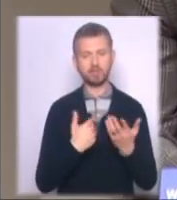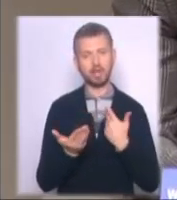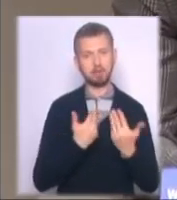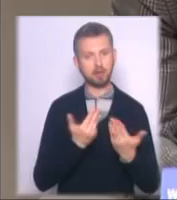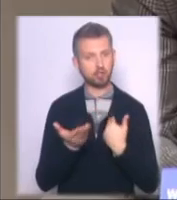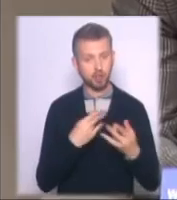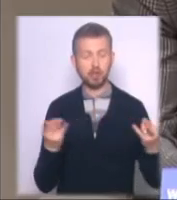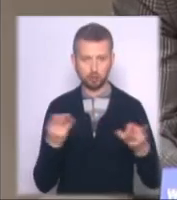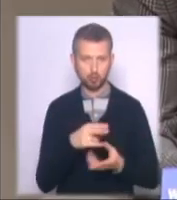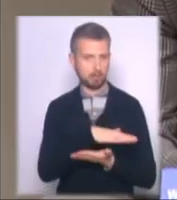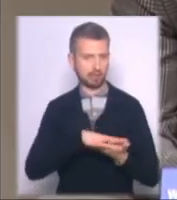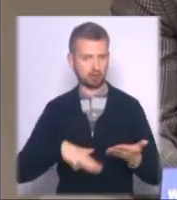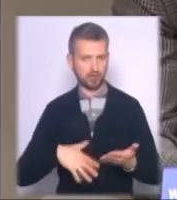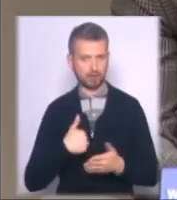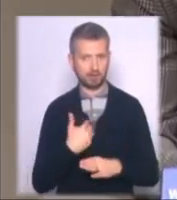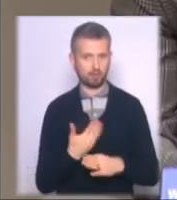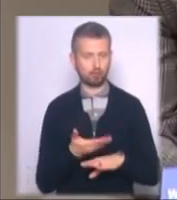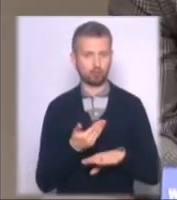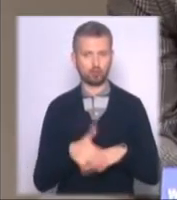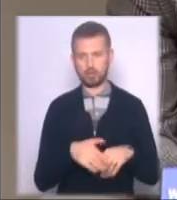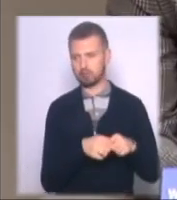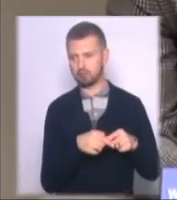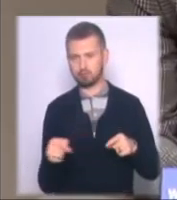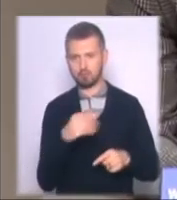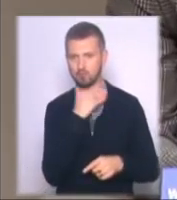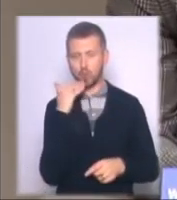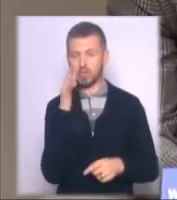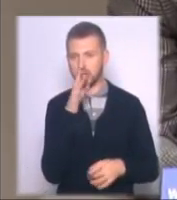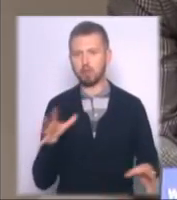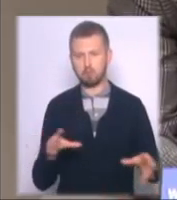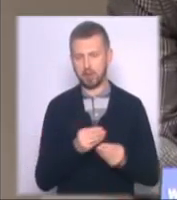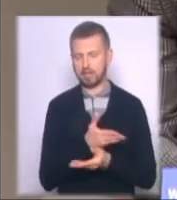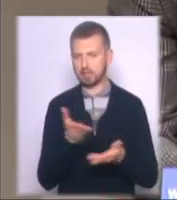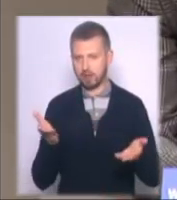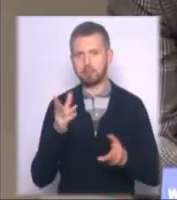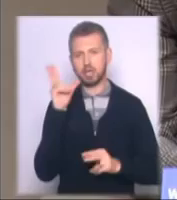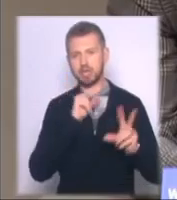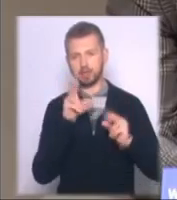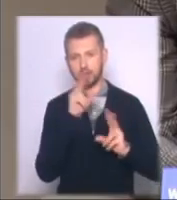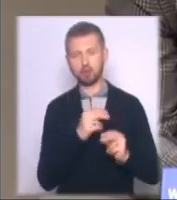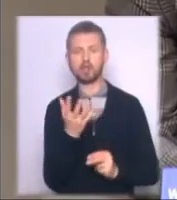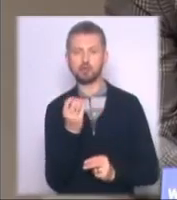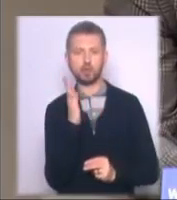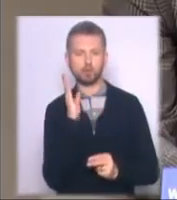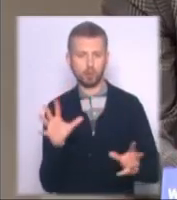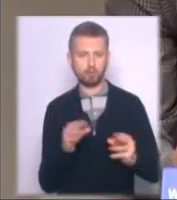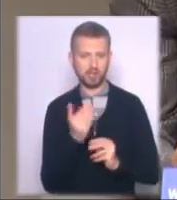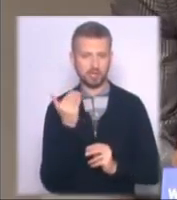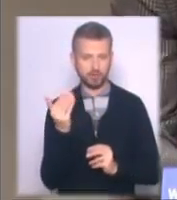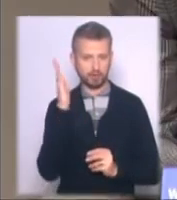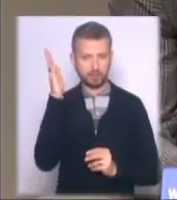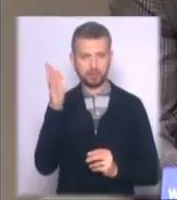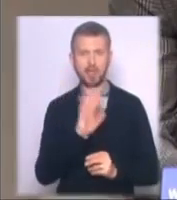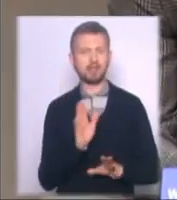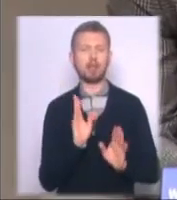думаю, нужно продолжать. Я уже на протяжении многих лет вместе с вами и, надеюсь, еще буду вместе с вами. Не в